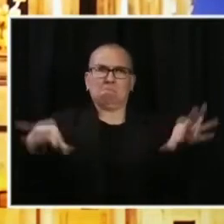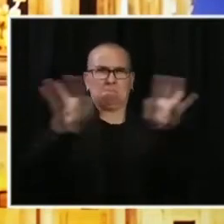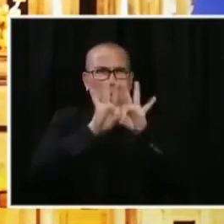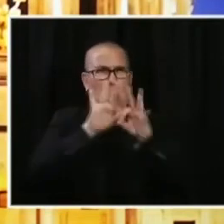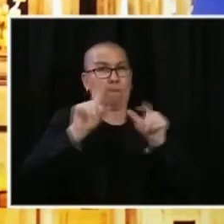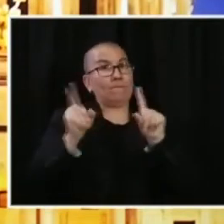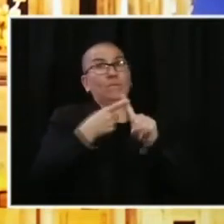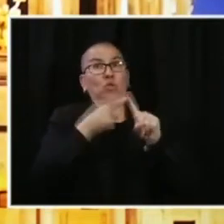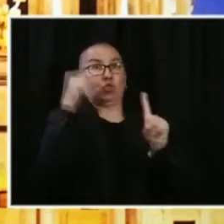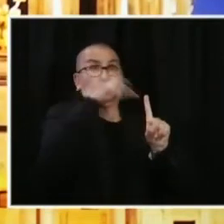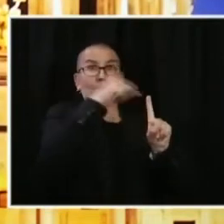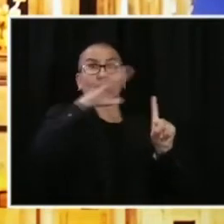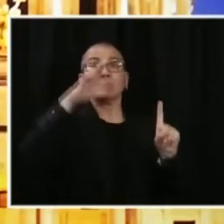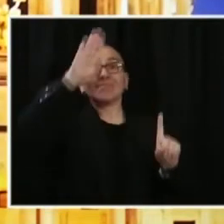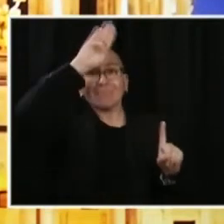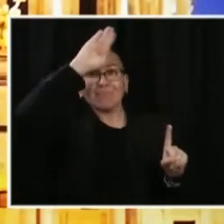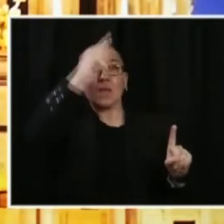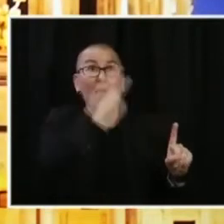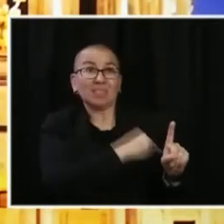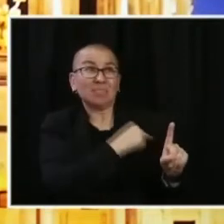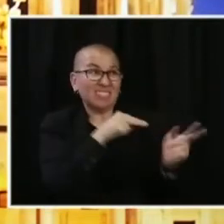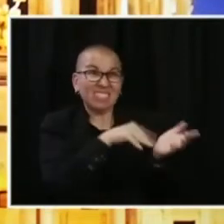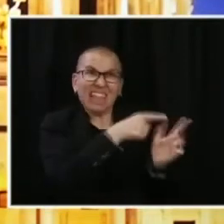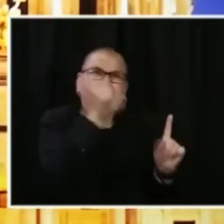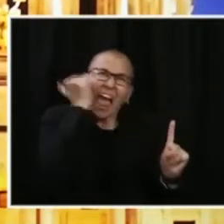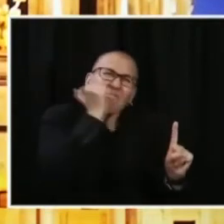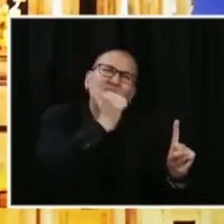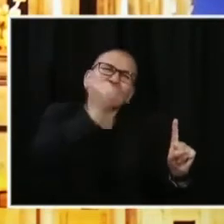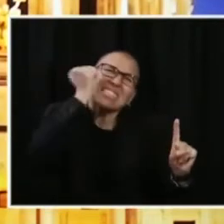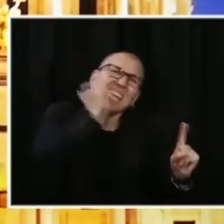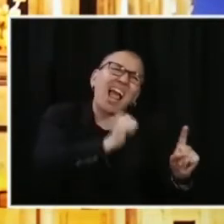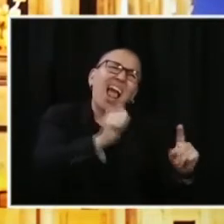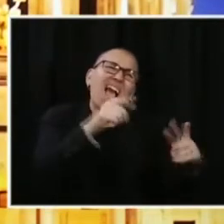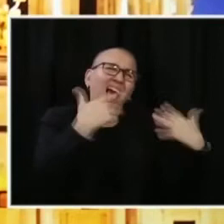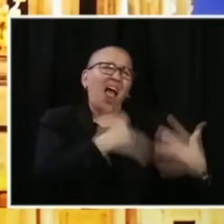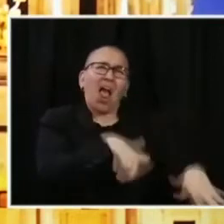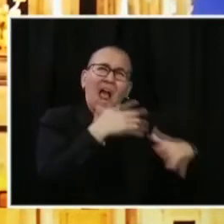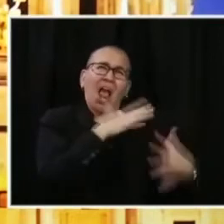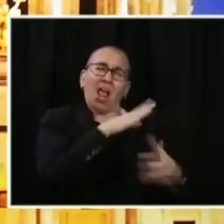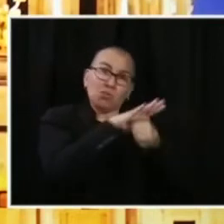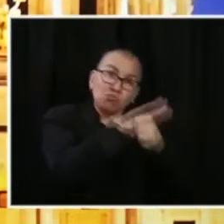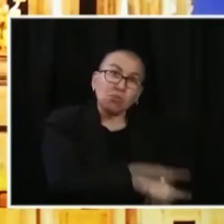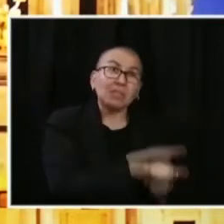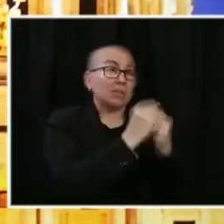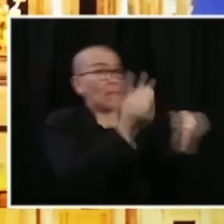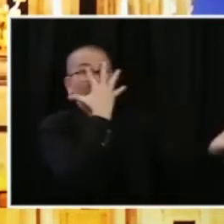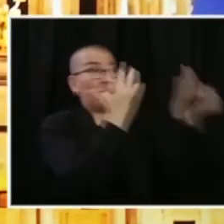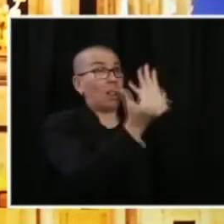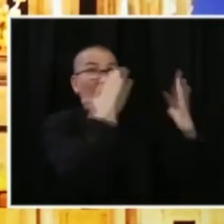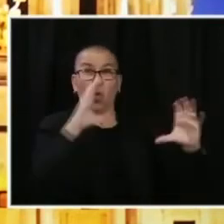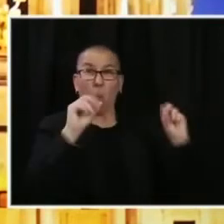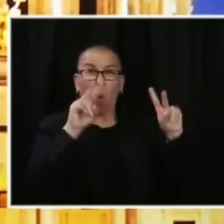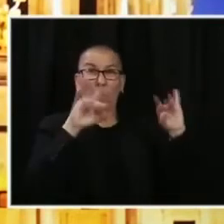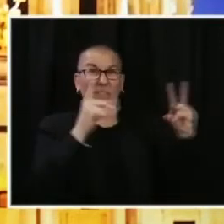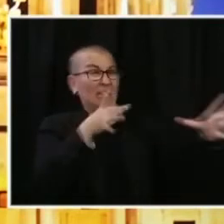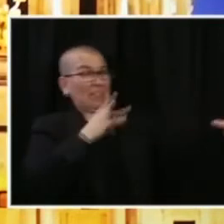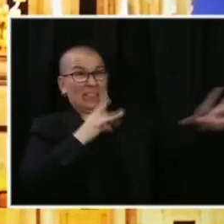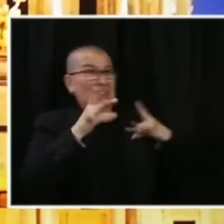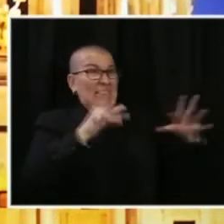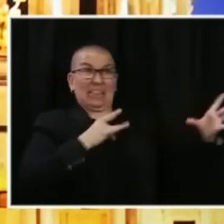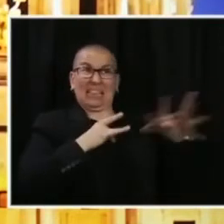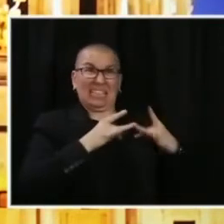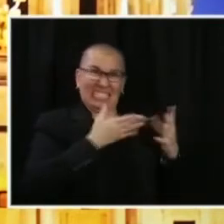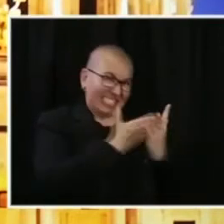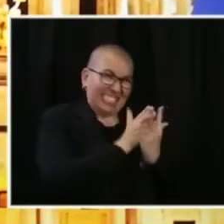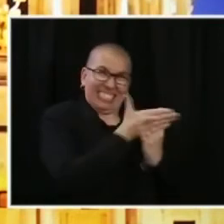hậu lực cho họ xây lộ cho nên một hậu lực cho first responder suốt là một chi là một tỷ đó thì hậu lực nào là ô tới hậu lực một bát rồi cho